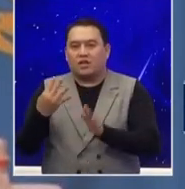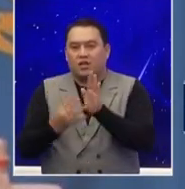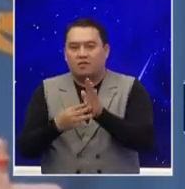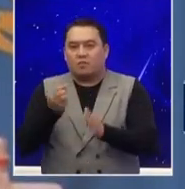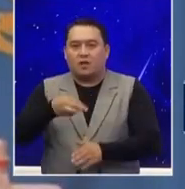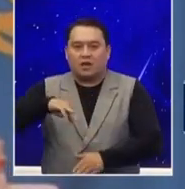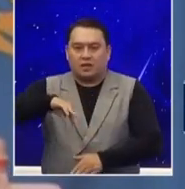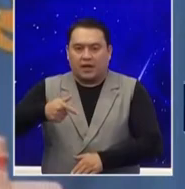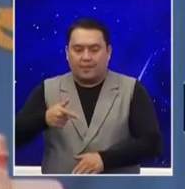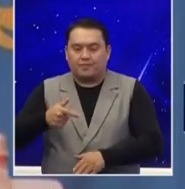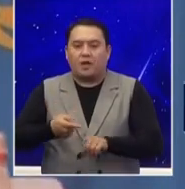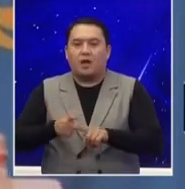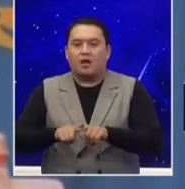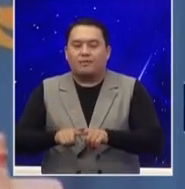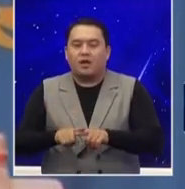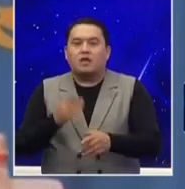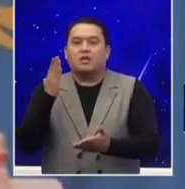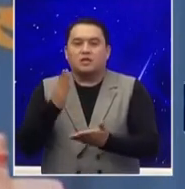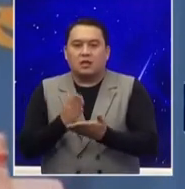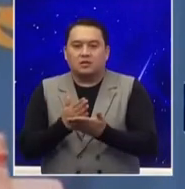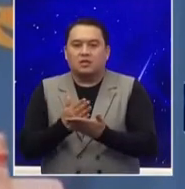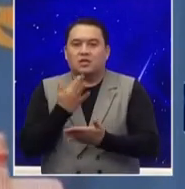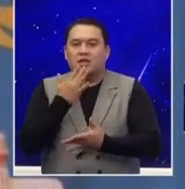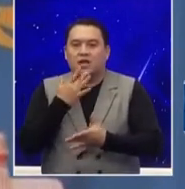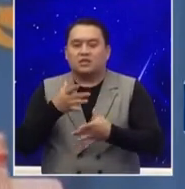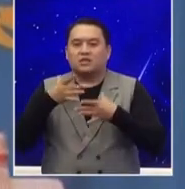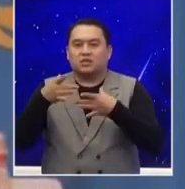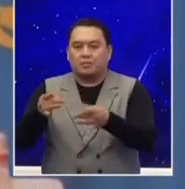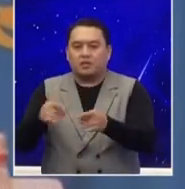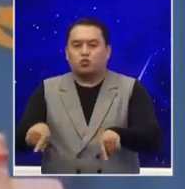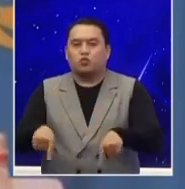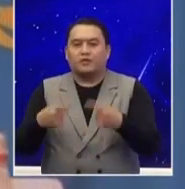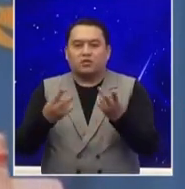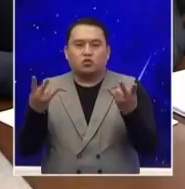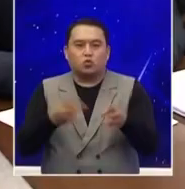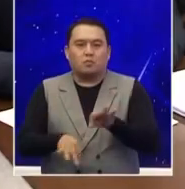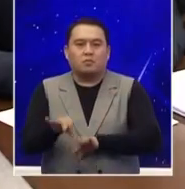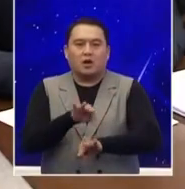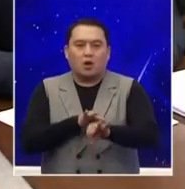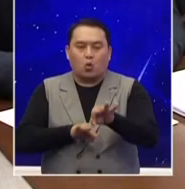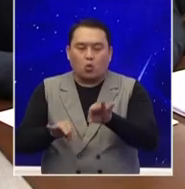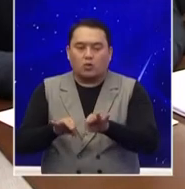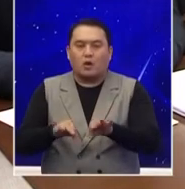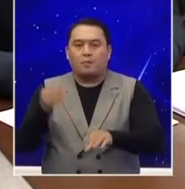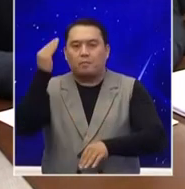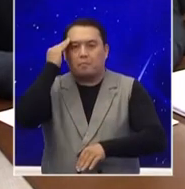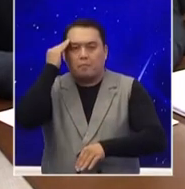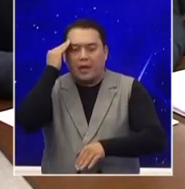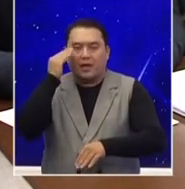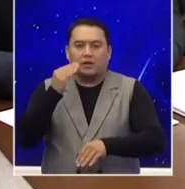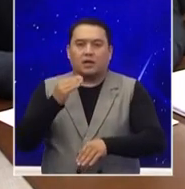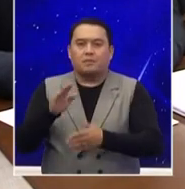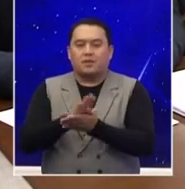и один имеющий такие проекты получат комплекс мер который